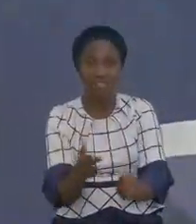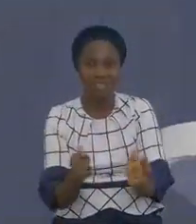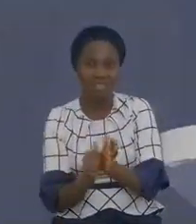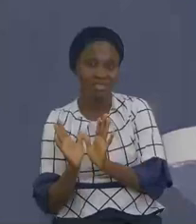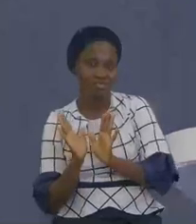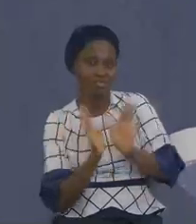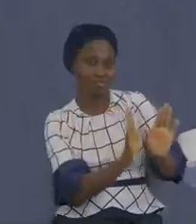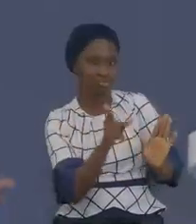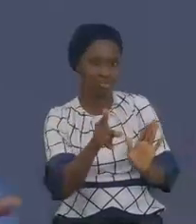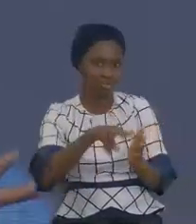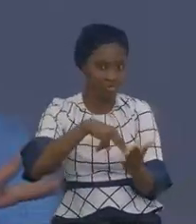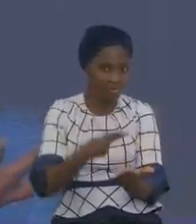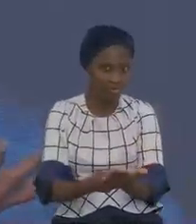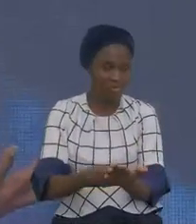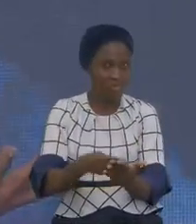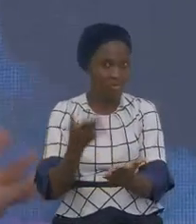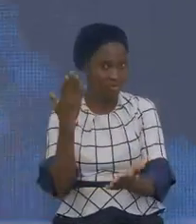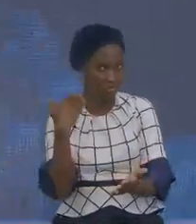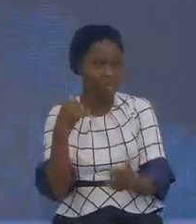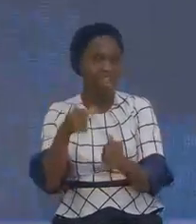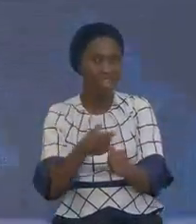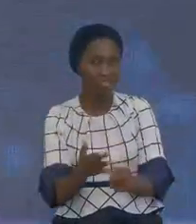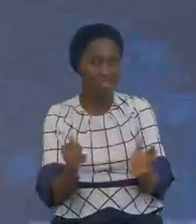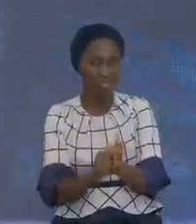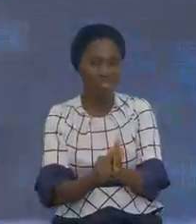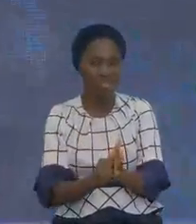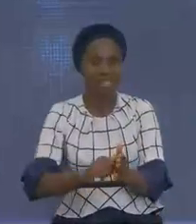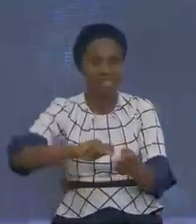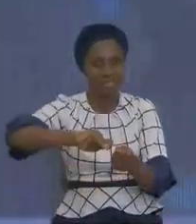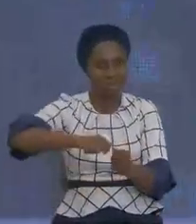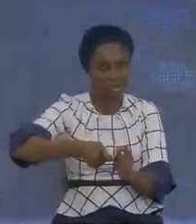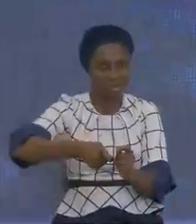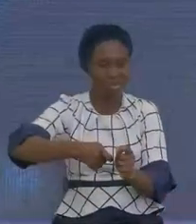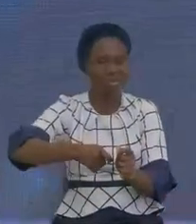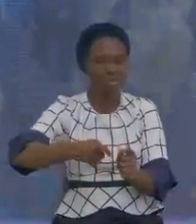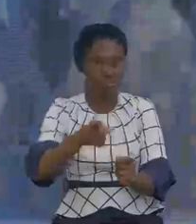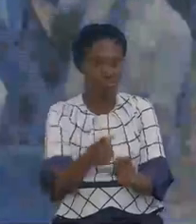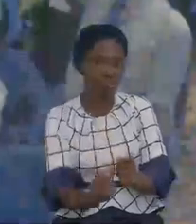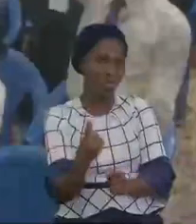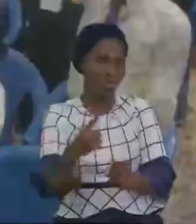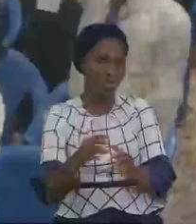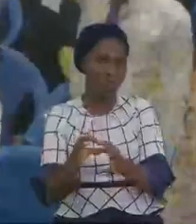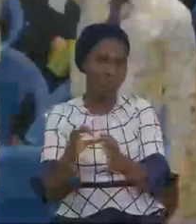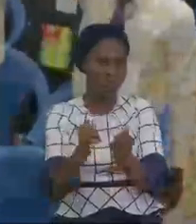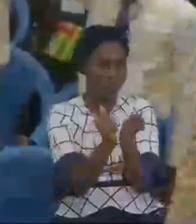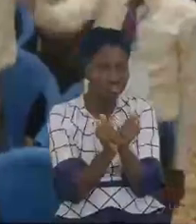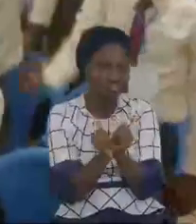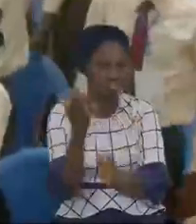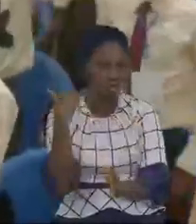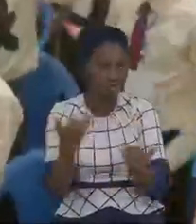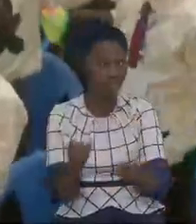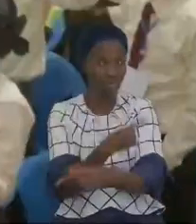qui t'enfermait, aujourd'hui, c'est le jour pour monter plus haut.